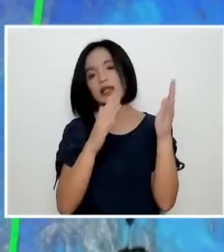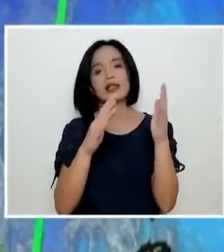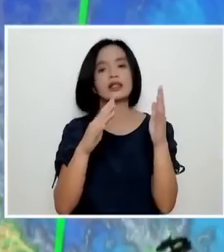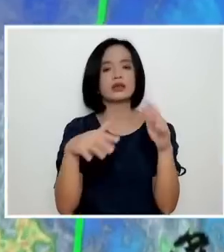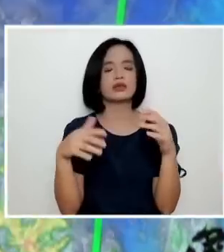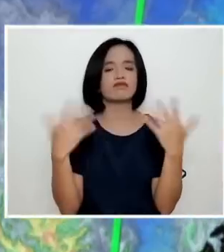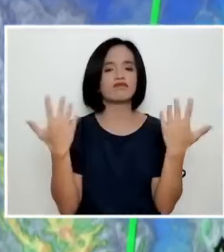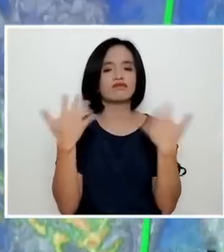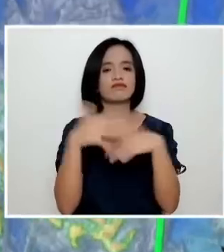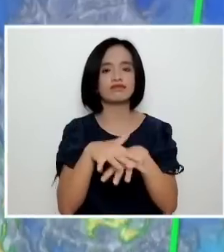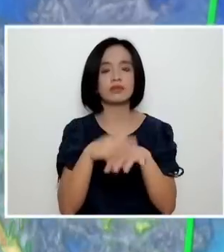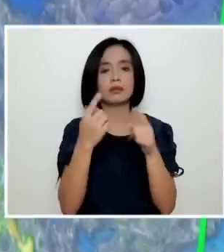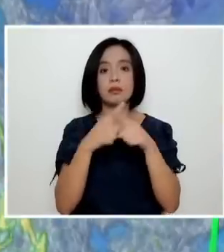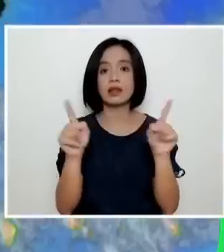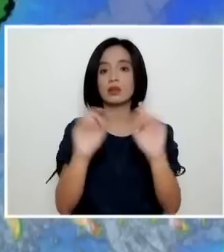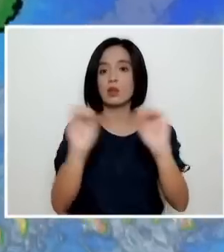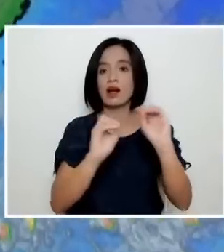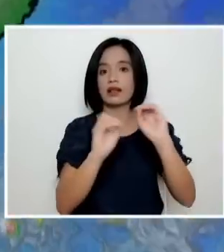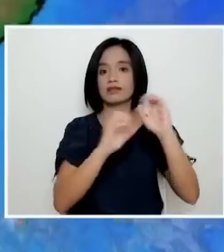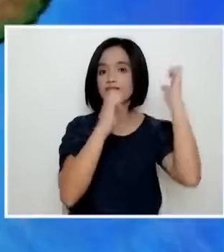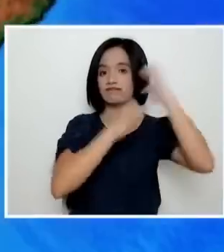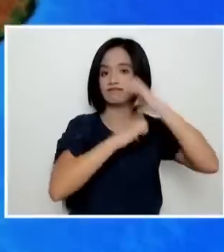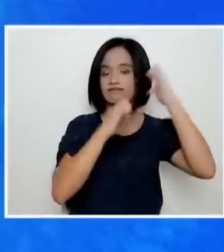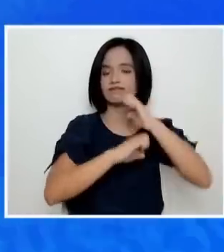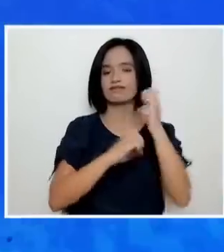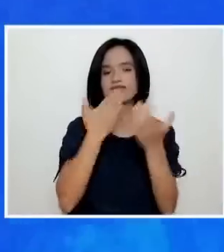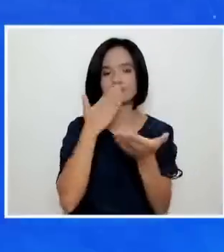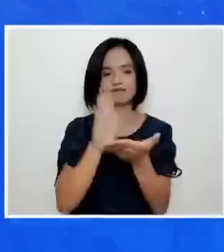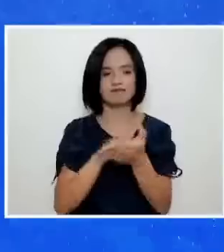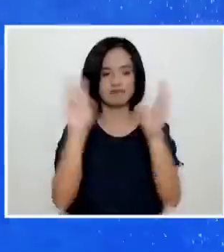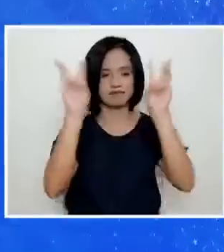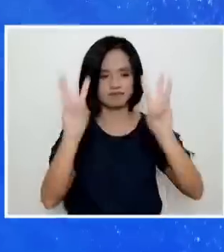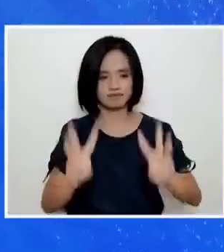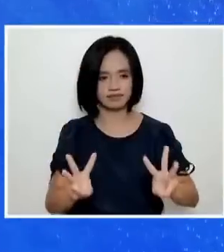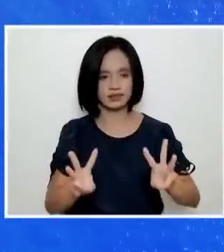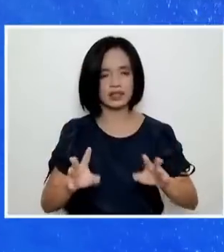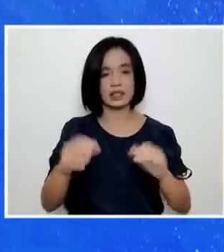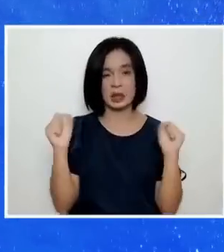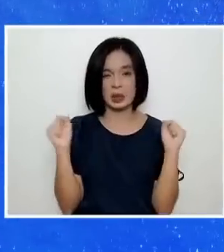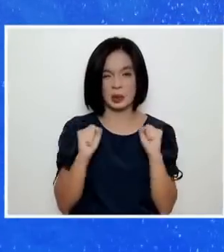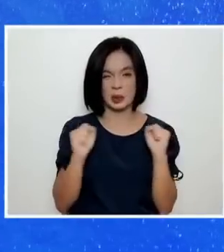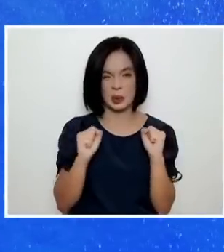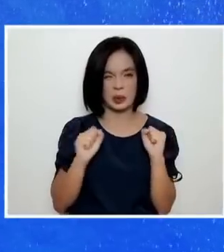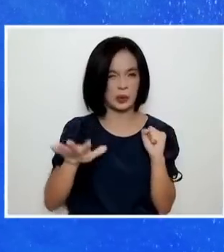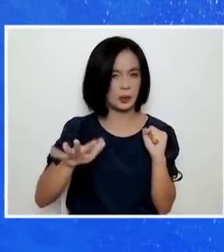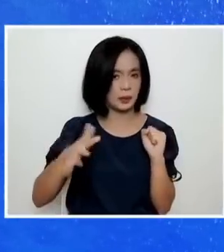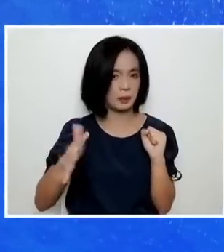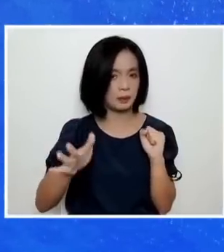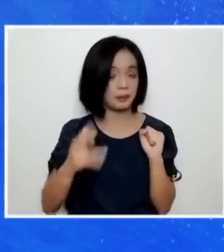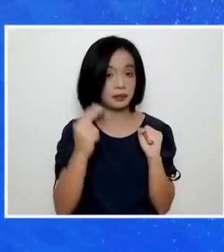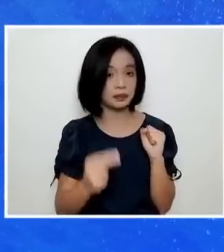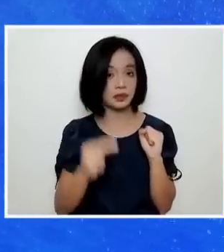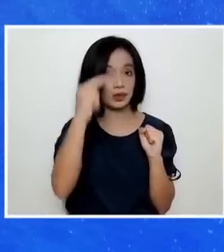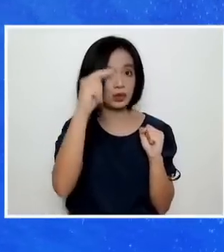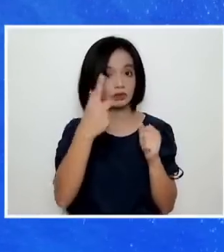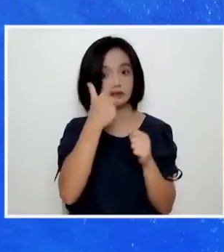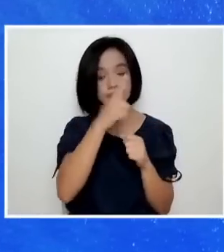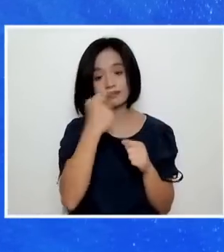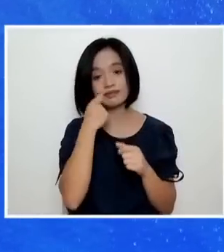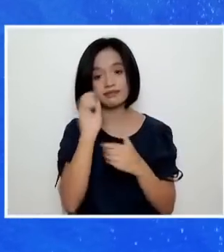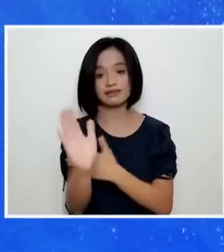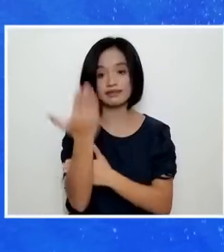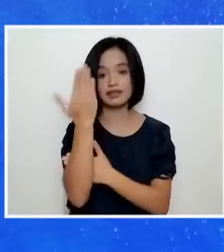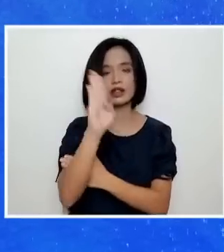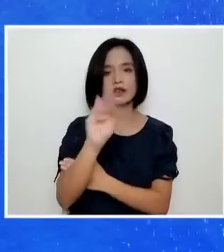Pero wala namang inaasahang sama ng panahon. At bagamat mahina ang amihan, may kalamigan po dyan sa Northern Luzon kaninang umaga,